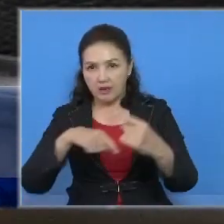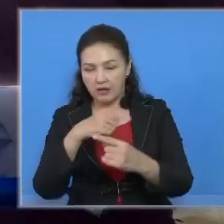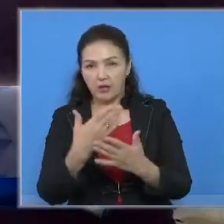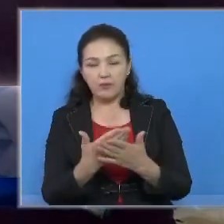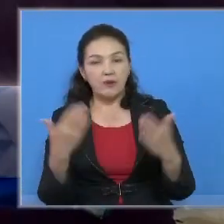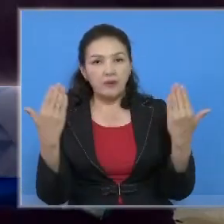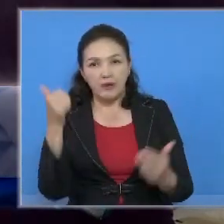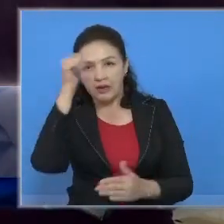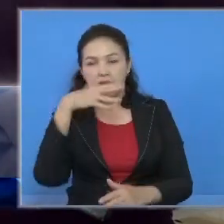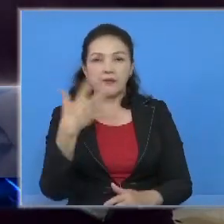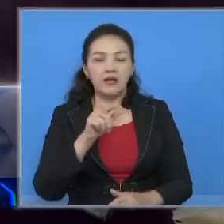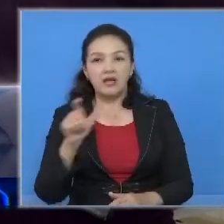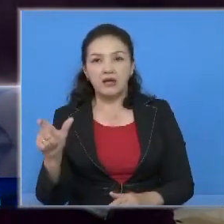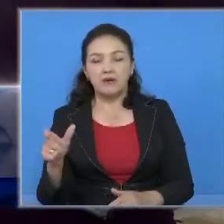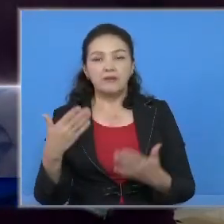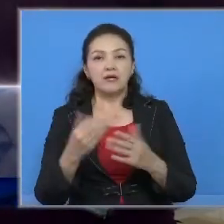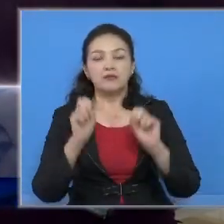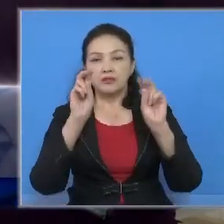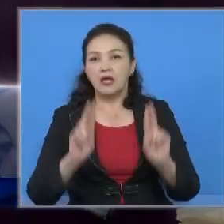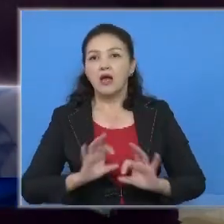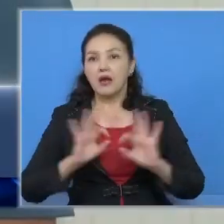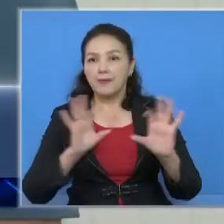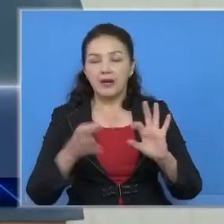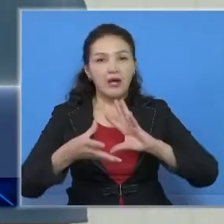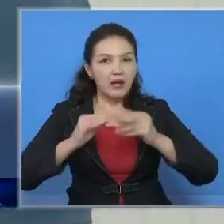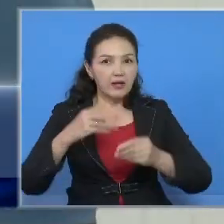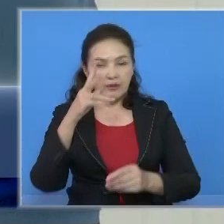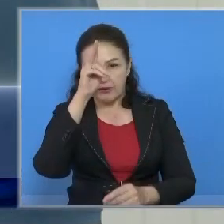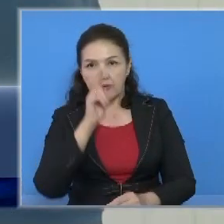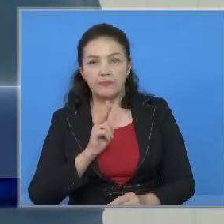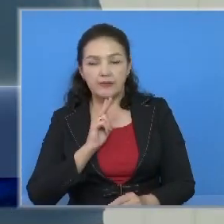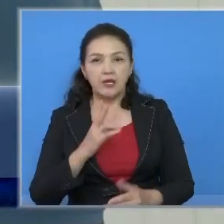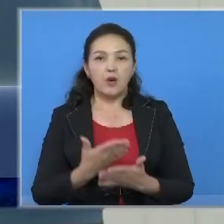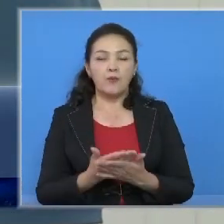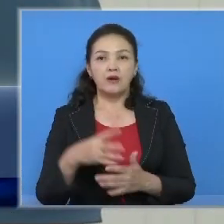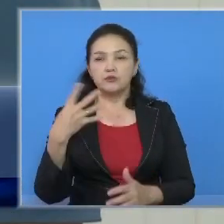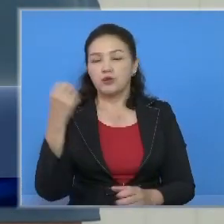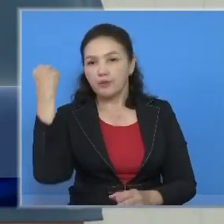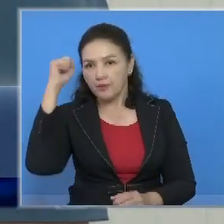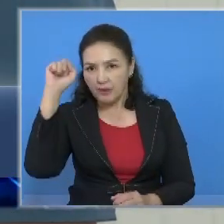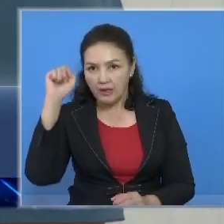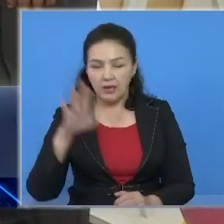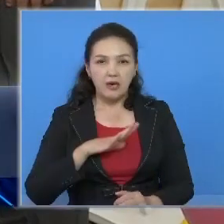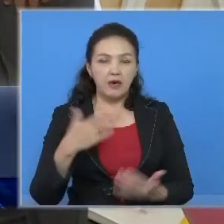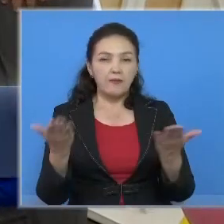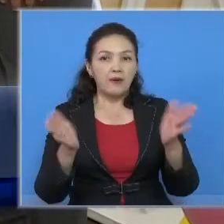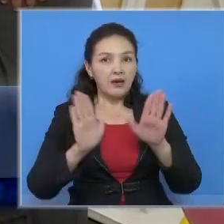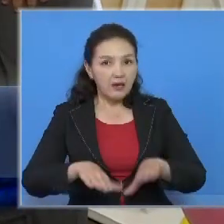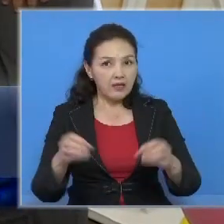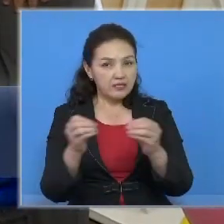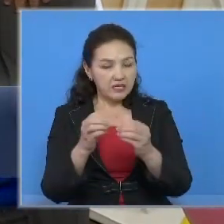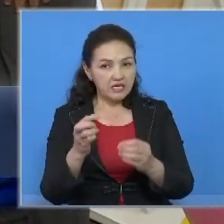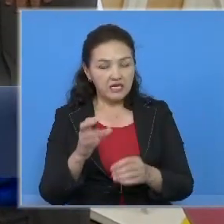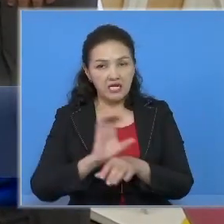в этом году 50 человек специалисты говорят что по итогам двух месяцев определились 40 Победителей А на оставшиеся 10